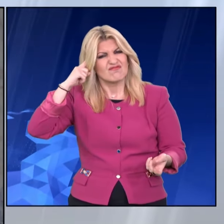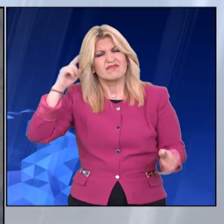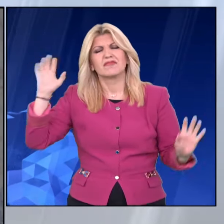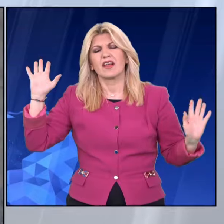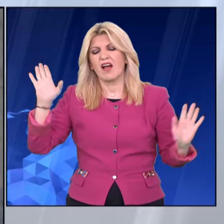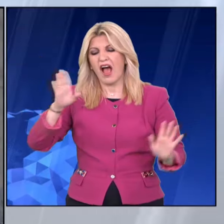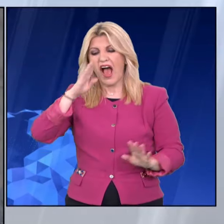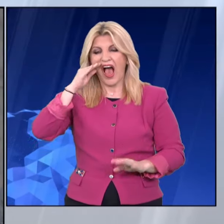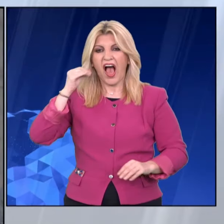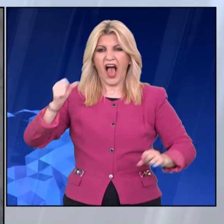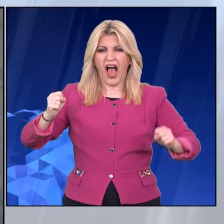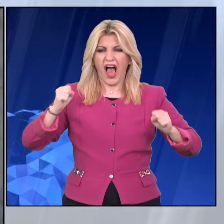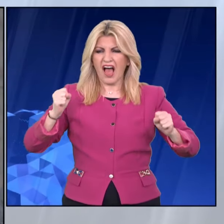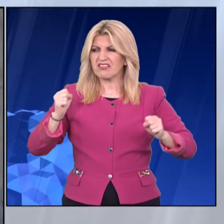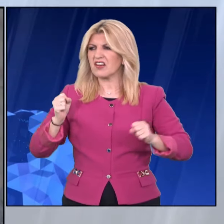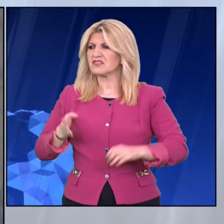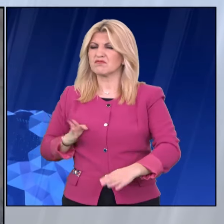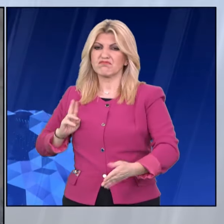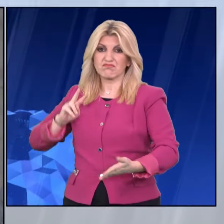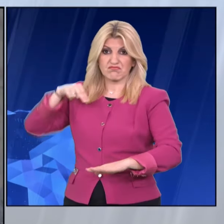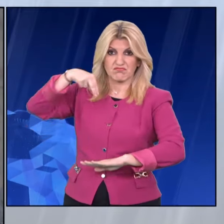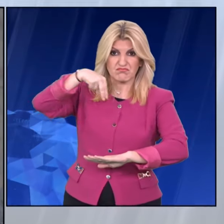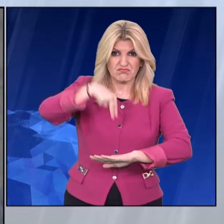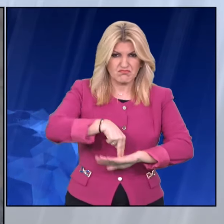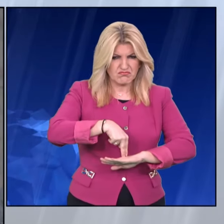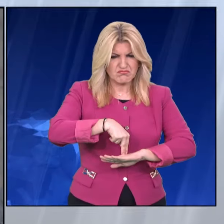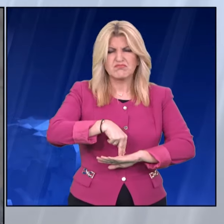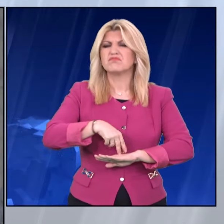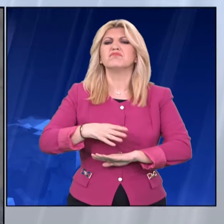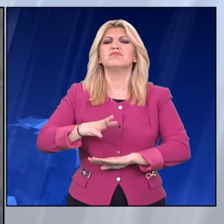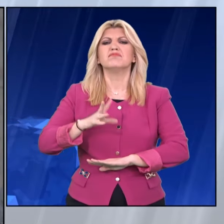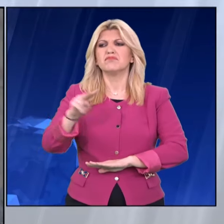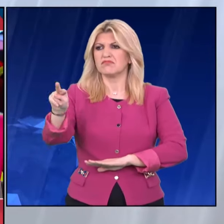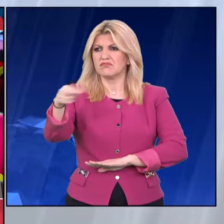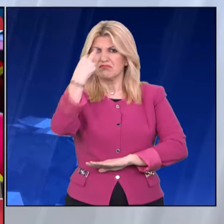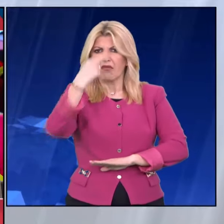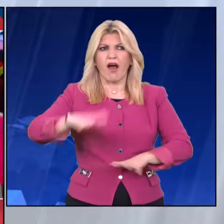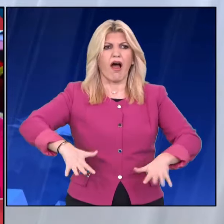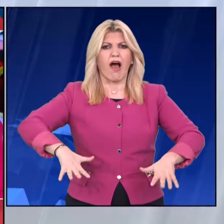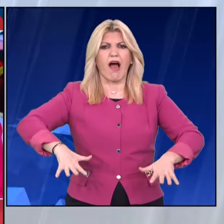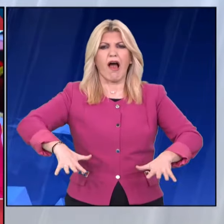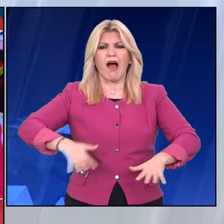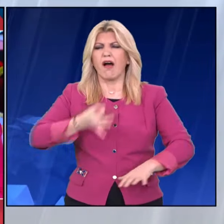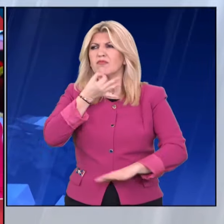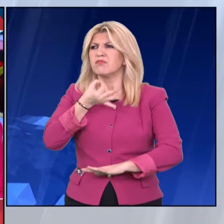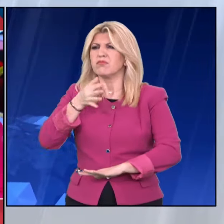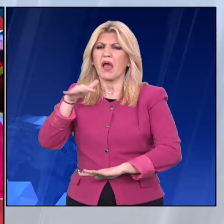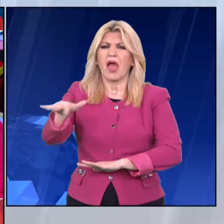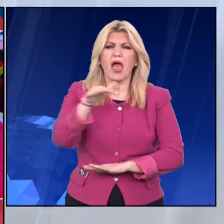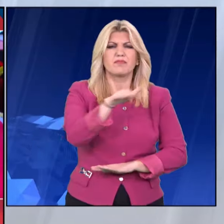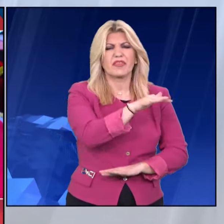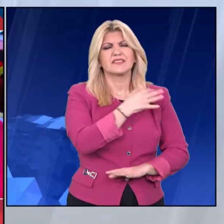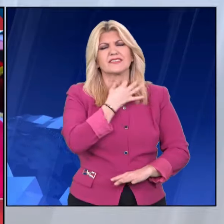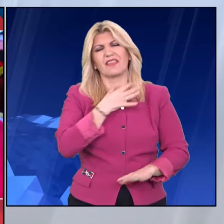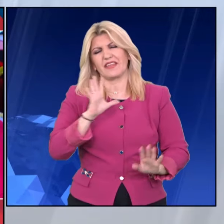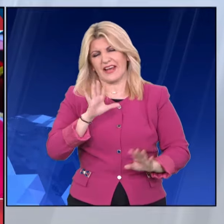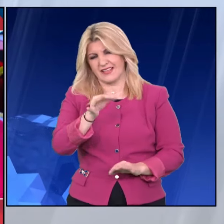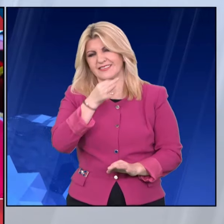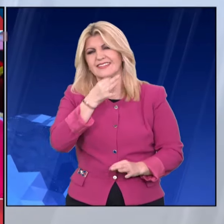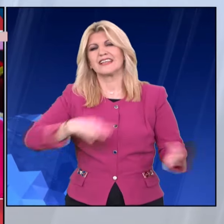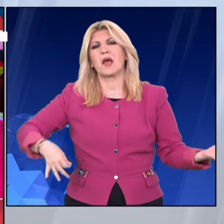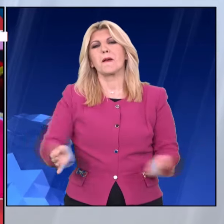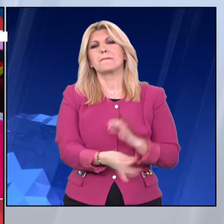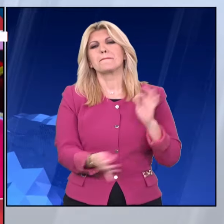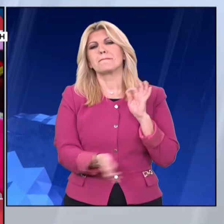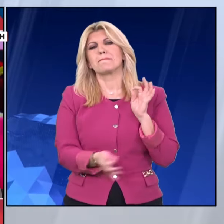θα πούνε δυνατός, όπου και αν προβάλλει, χωρίς να κάνει επίθεση, τρομοκρατούνται οι άλλοι. Εγώ βλέπω ότι αξιοποιείται ο κύριος Πολάκης σε κάτι που ξέρει να κάνει πάρα πολύ